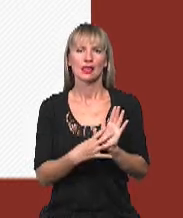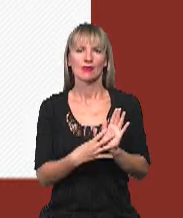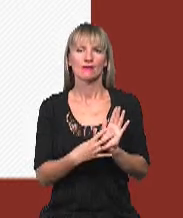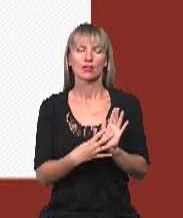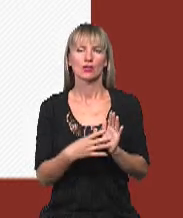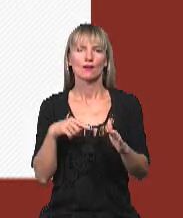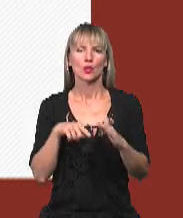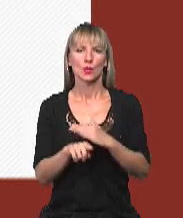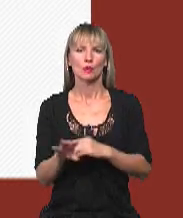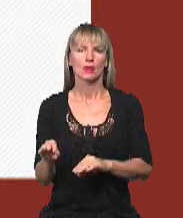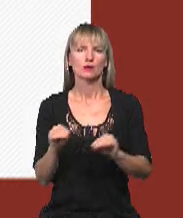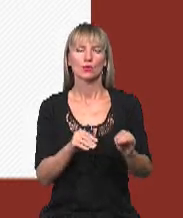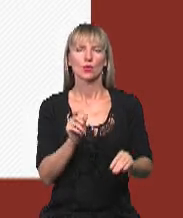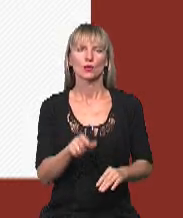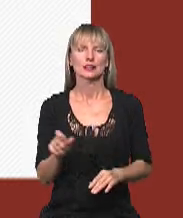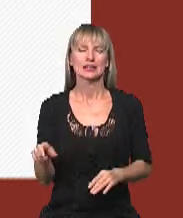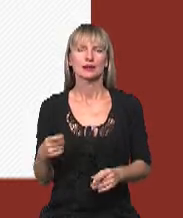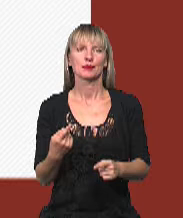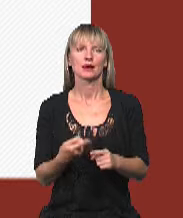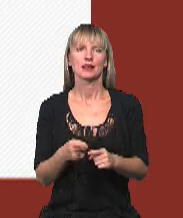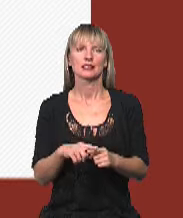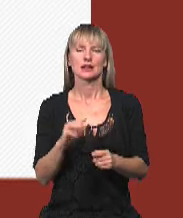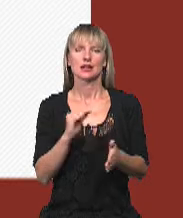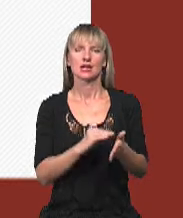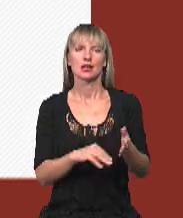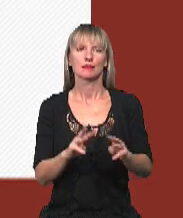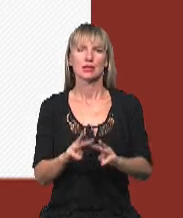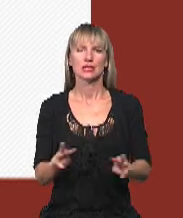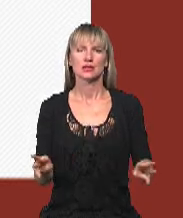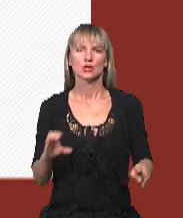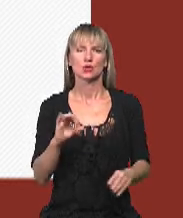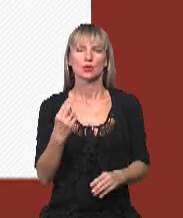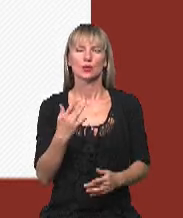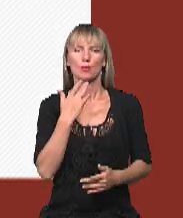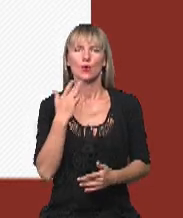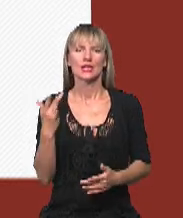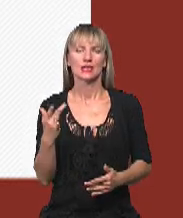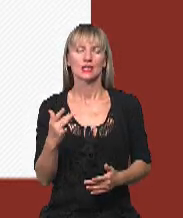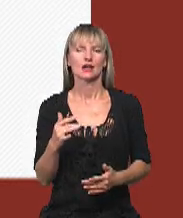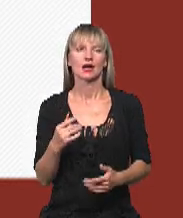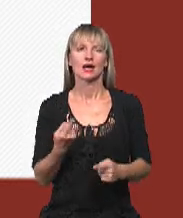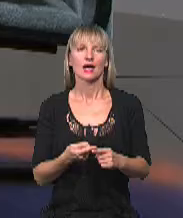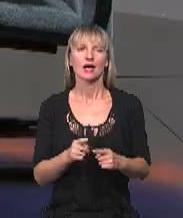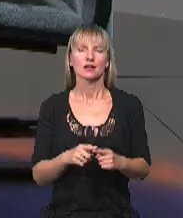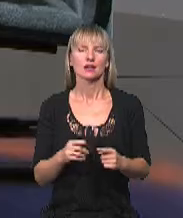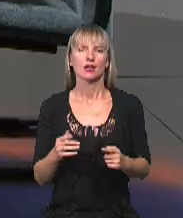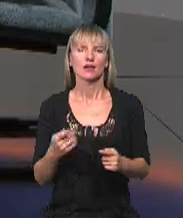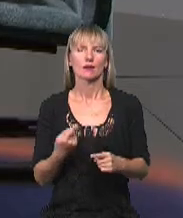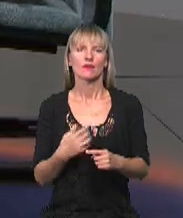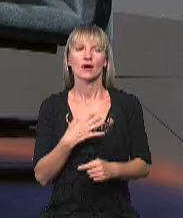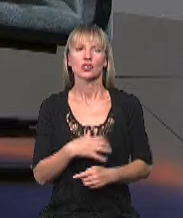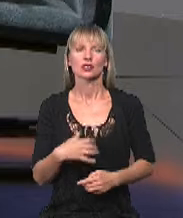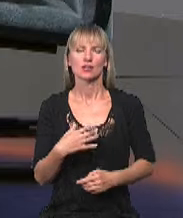54 199 внутрішньопереміщених осіб. Це за даними Міністерства соціальної політики. Це про те, наскільки